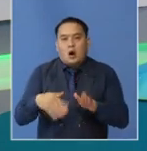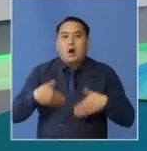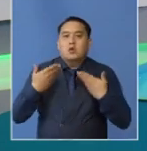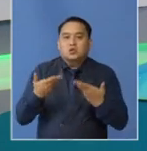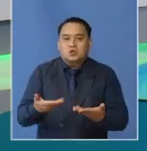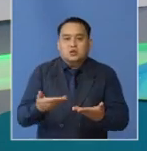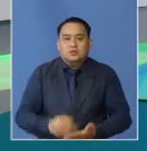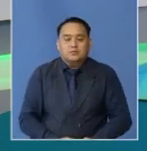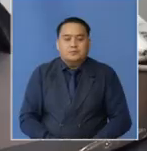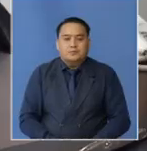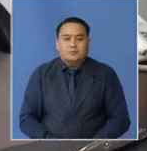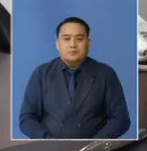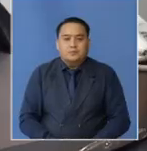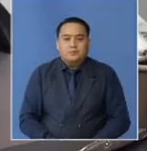обращений.